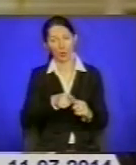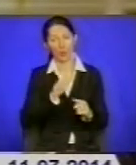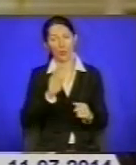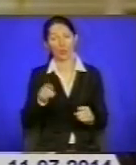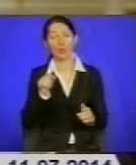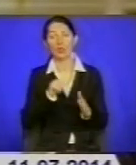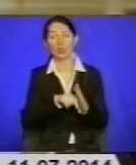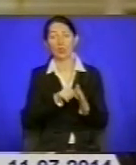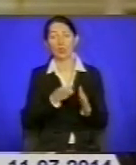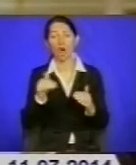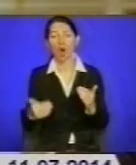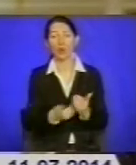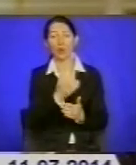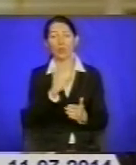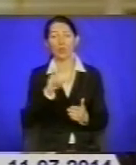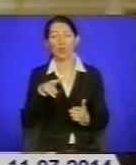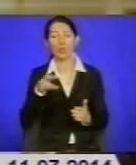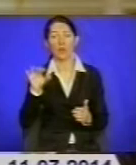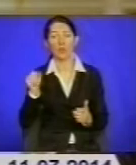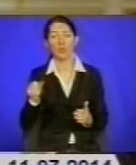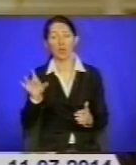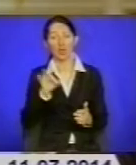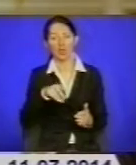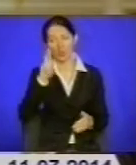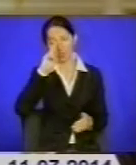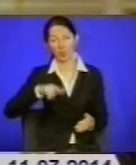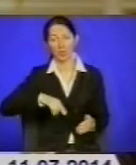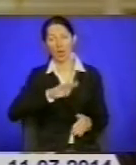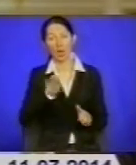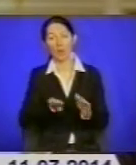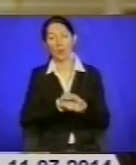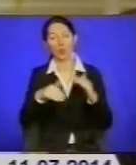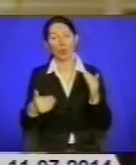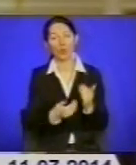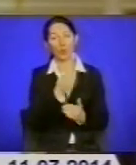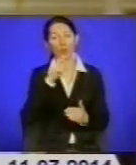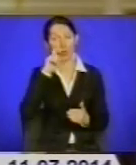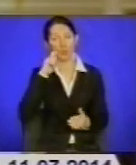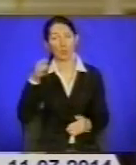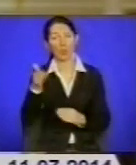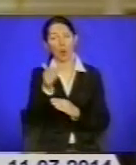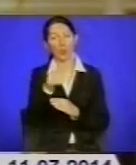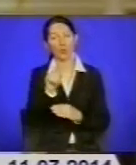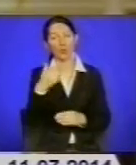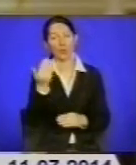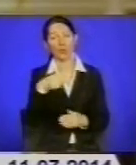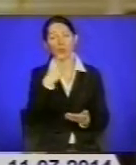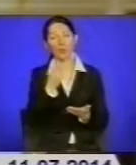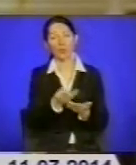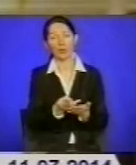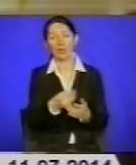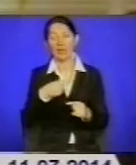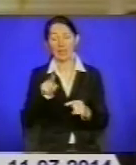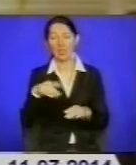На оновленій Слов'янській райдержадміністрації під новим українським прапором, щоб ви продемонстрували